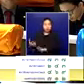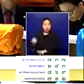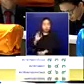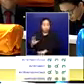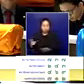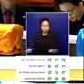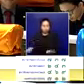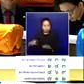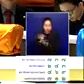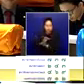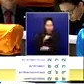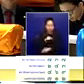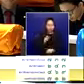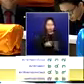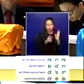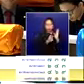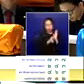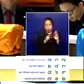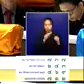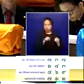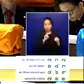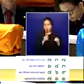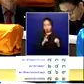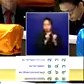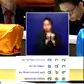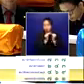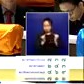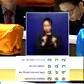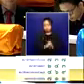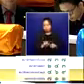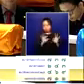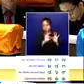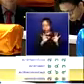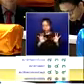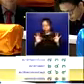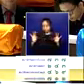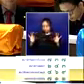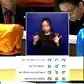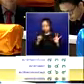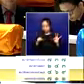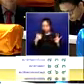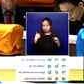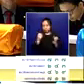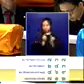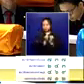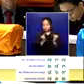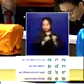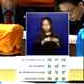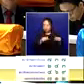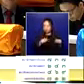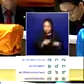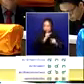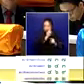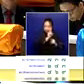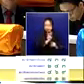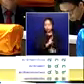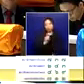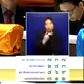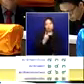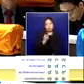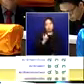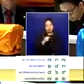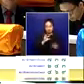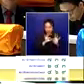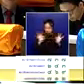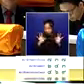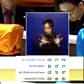ามที่ระบุไว้ในมาตรา2ของรัฐธรรมนูญข้อความนี้นะคะปรากฏเพียงรัฐธรรมนูญ2ฉบับแรกเท่านั้นแล้วก็หายไป